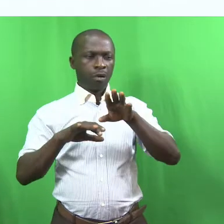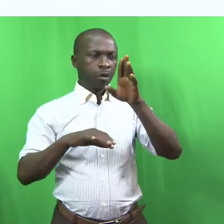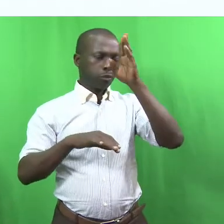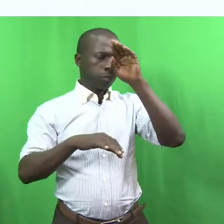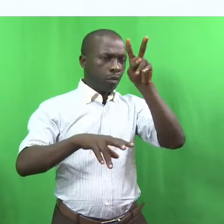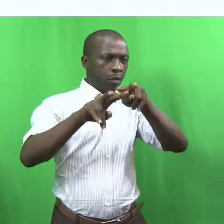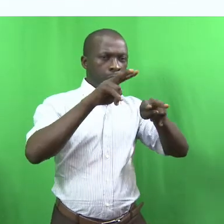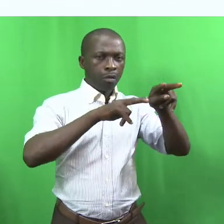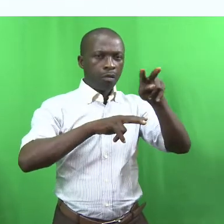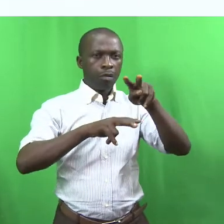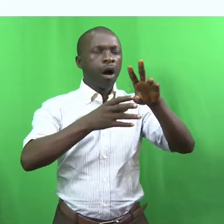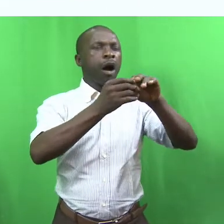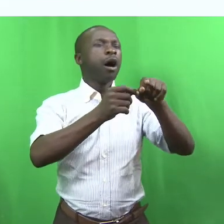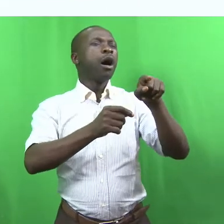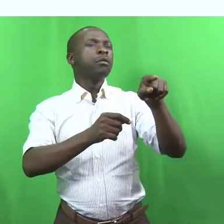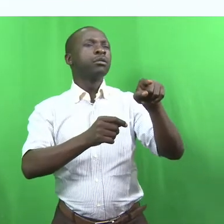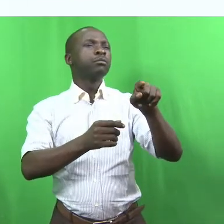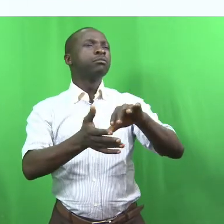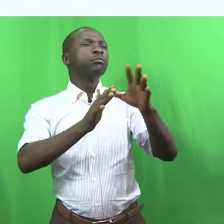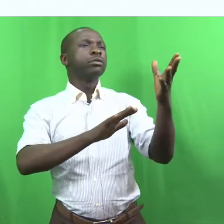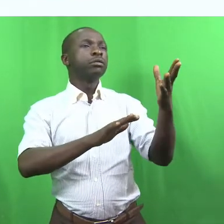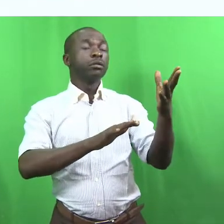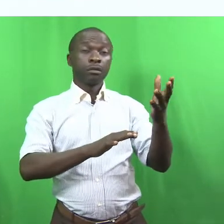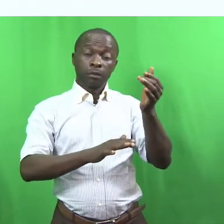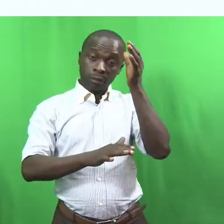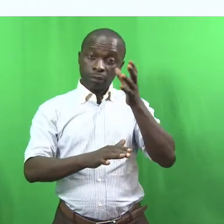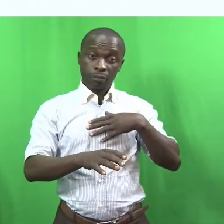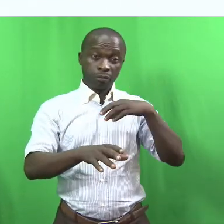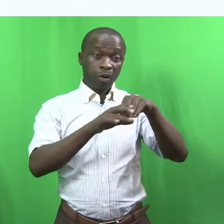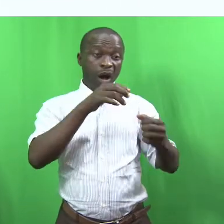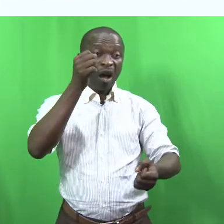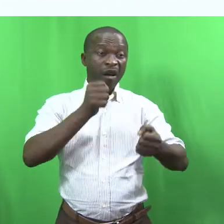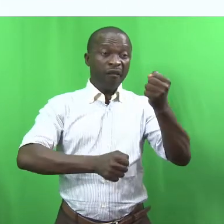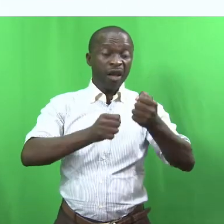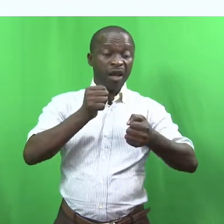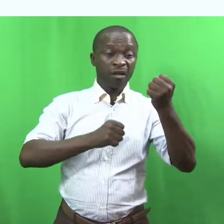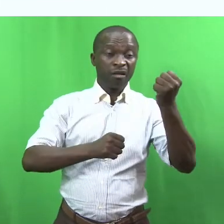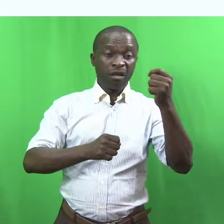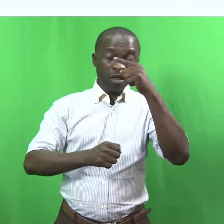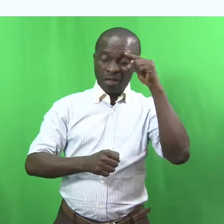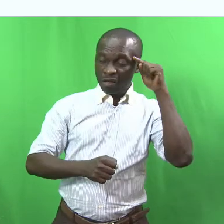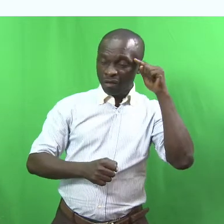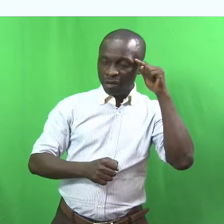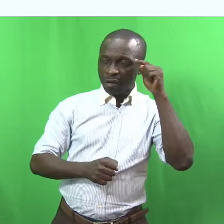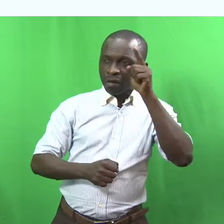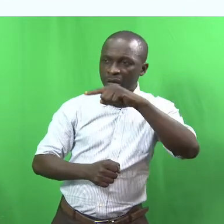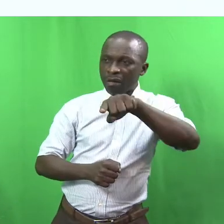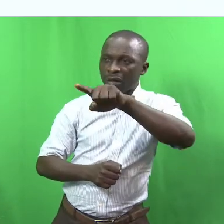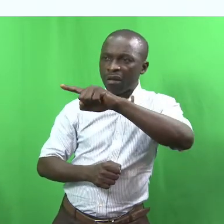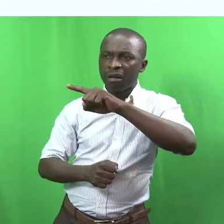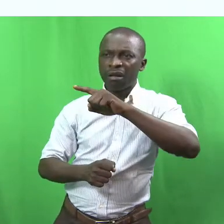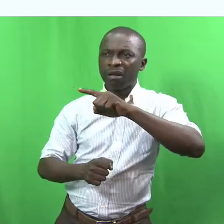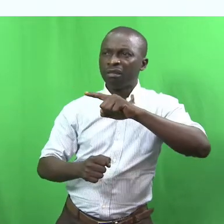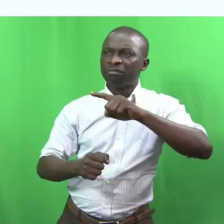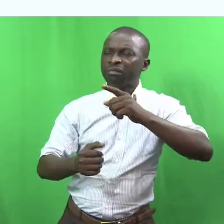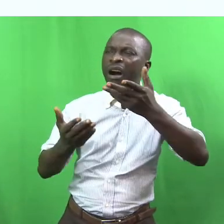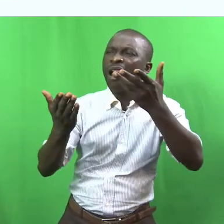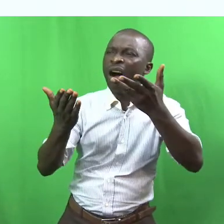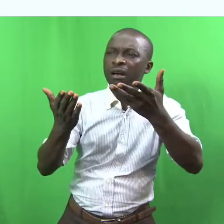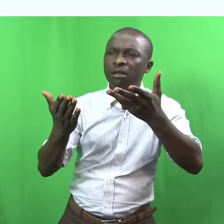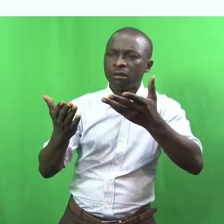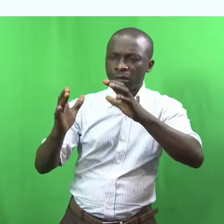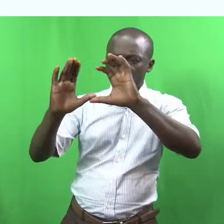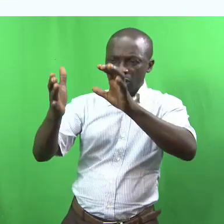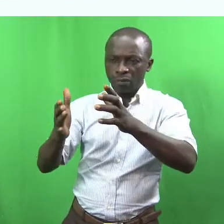hommes dans un Land Cruiser noir ont tiré sur la voiture de deux membres du parti du candidat John Mahama,